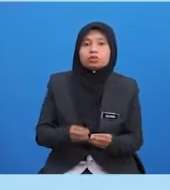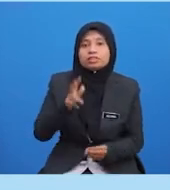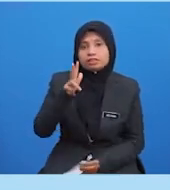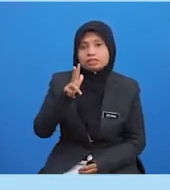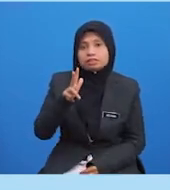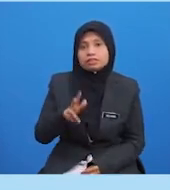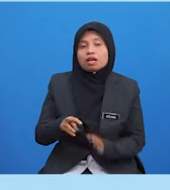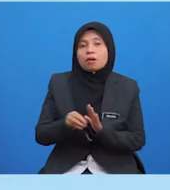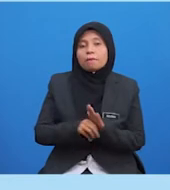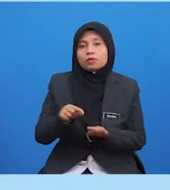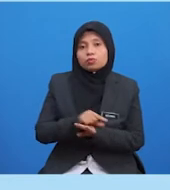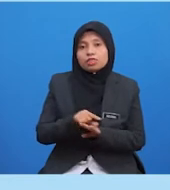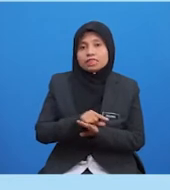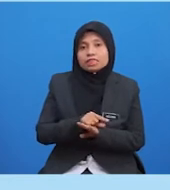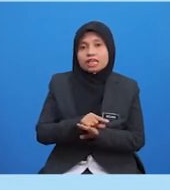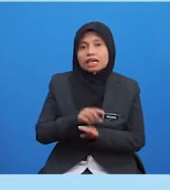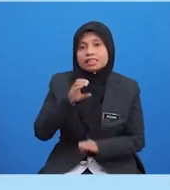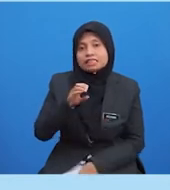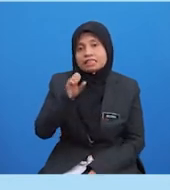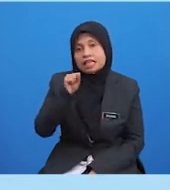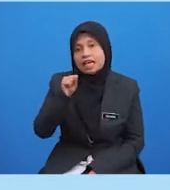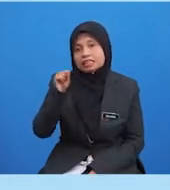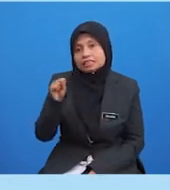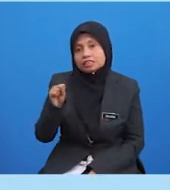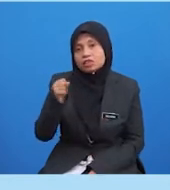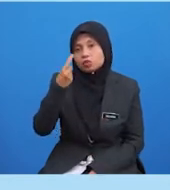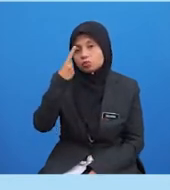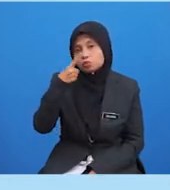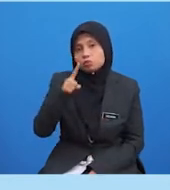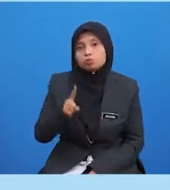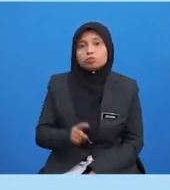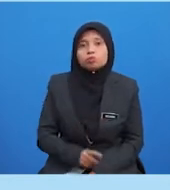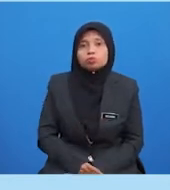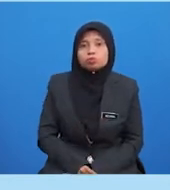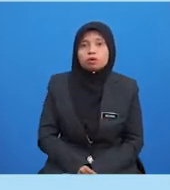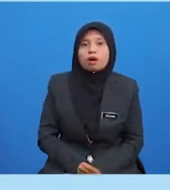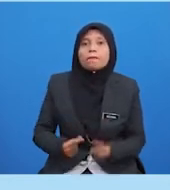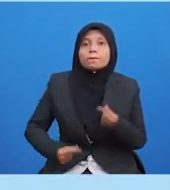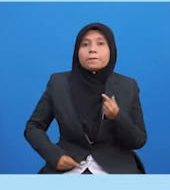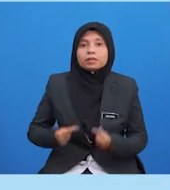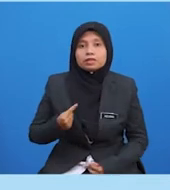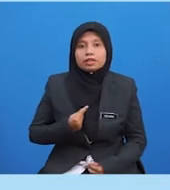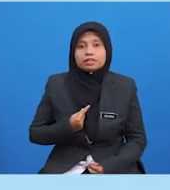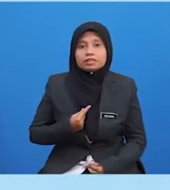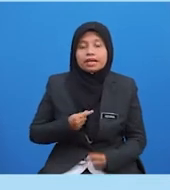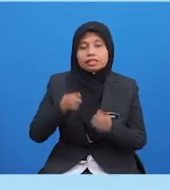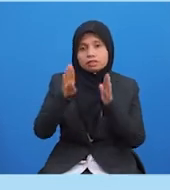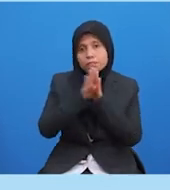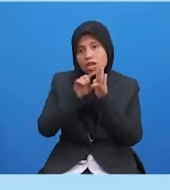Ketiga, menggunakan cascading style sheets CSS untuk menggayakan